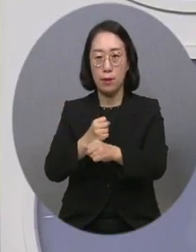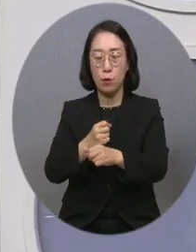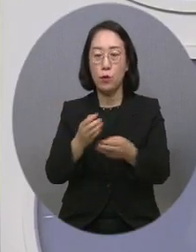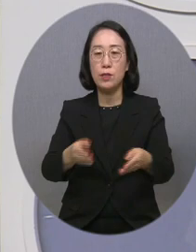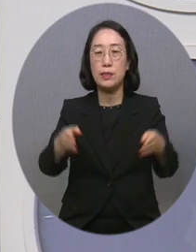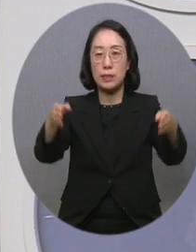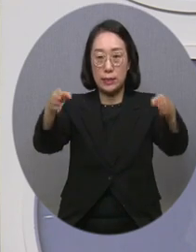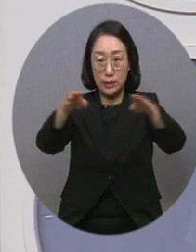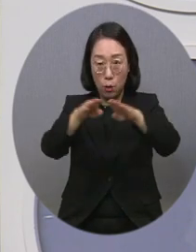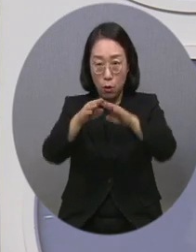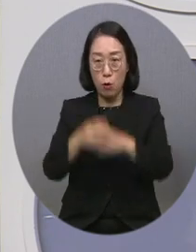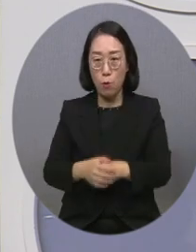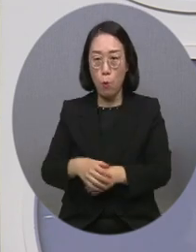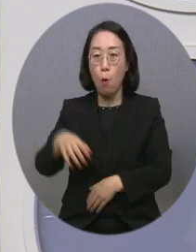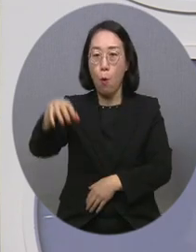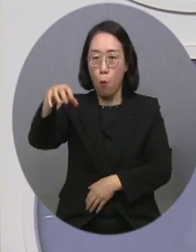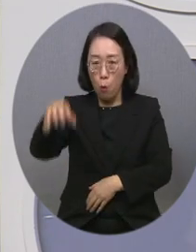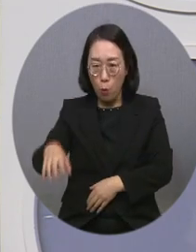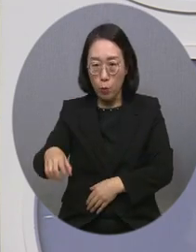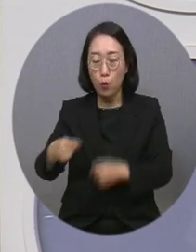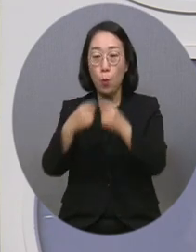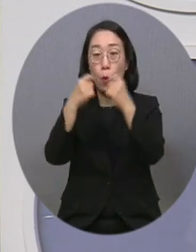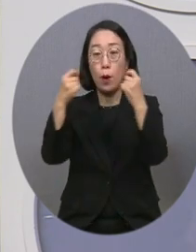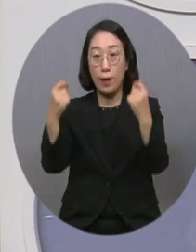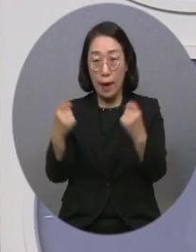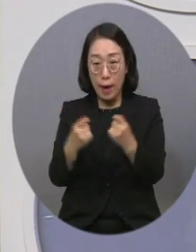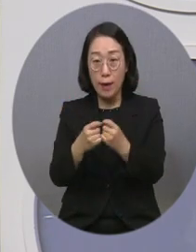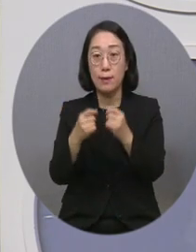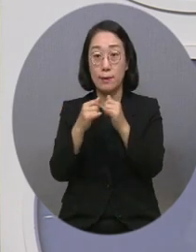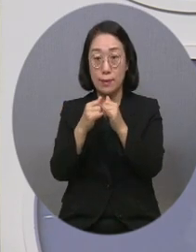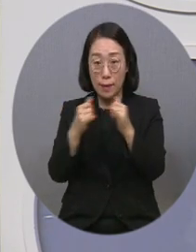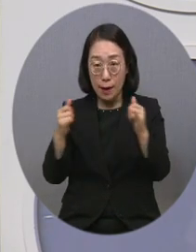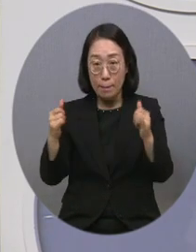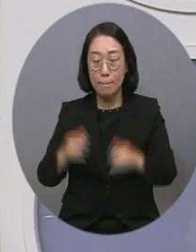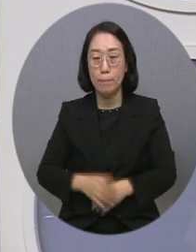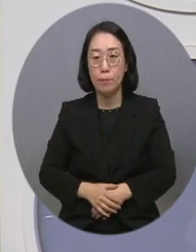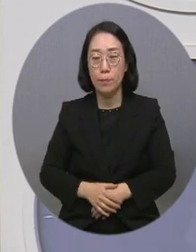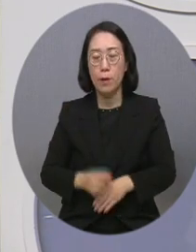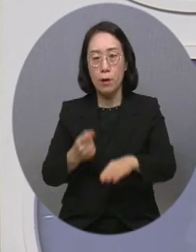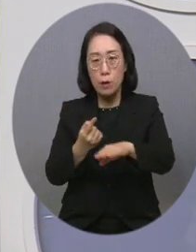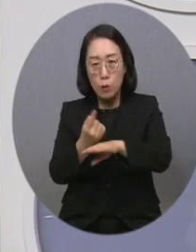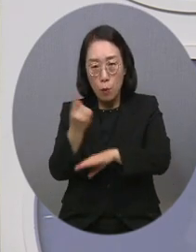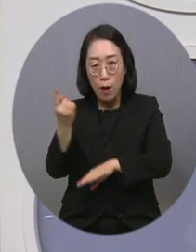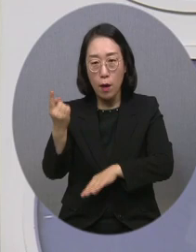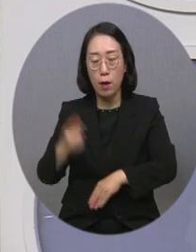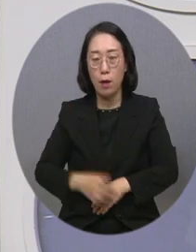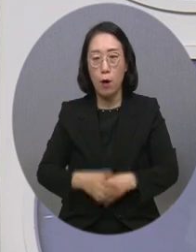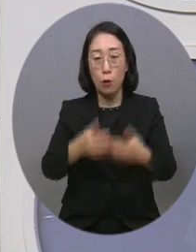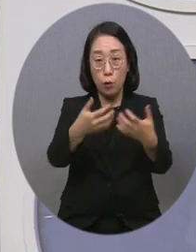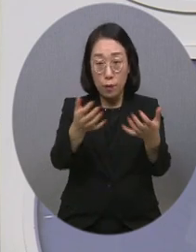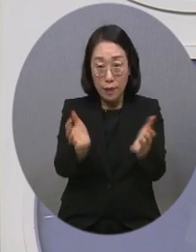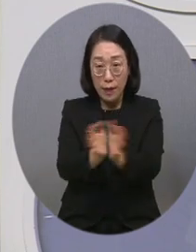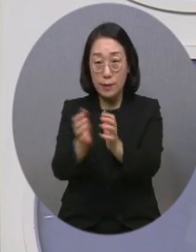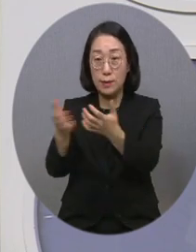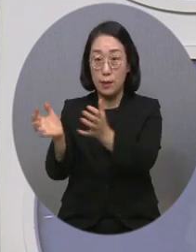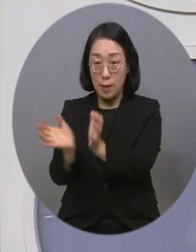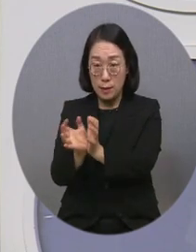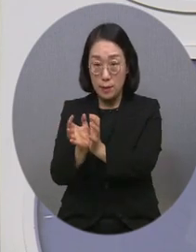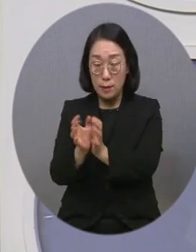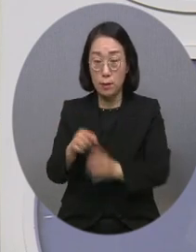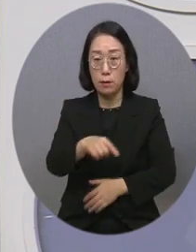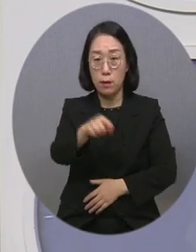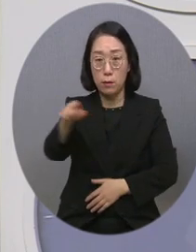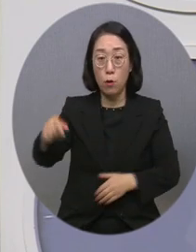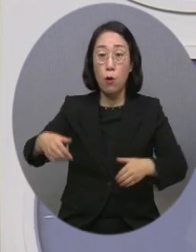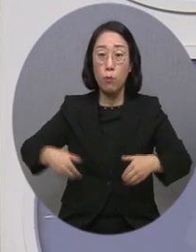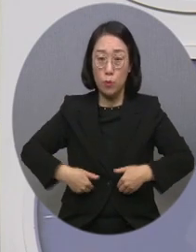시설이나 기관이나 개인, 그다음에 기타 이제 다른 어떤 단체들에서